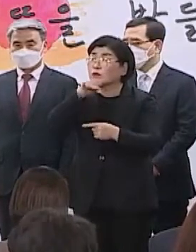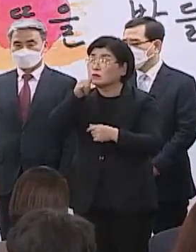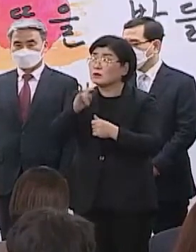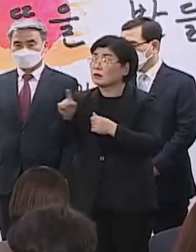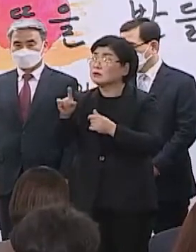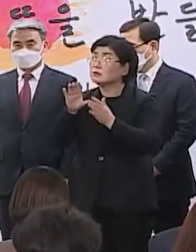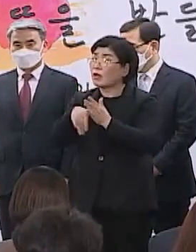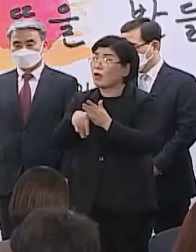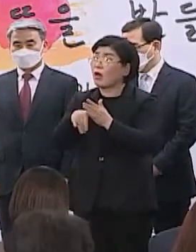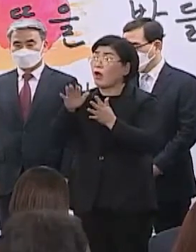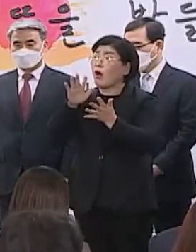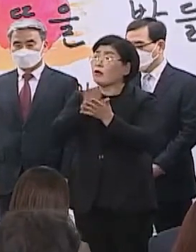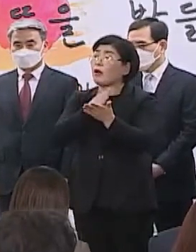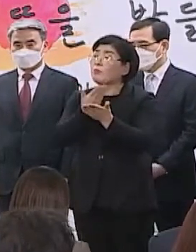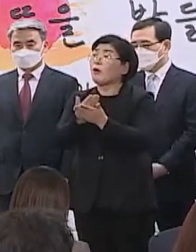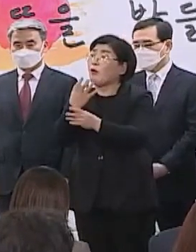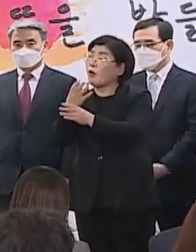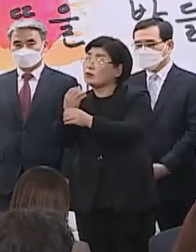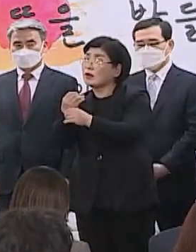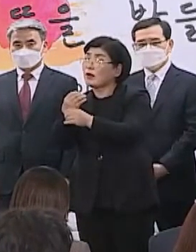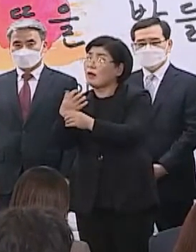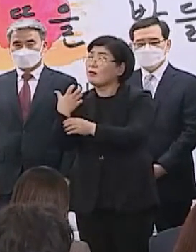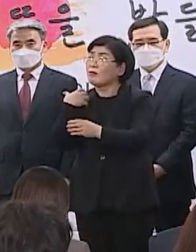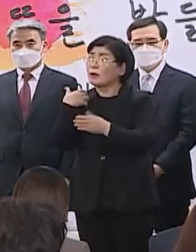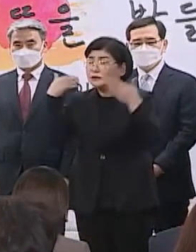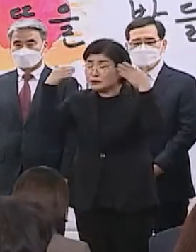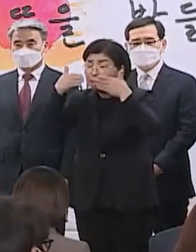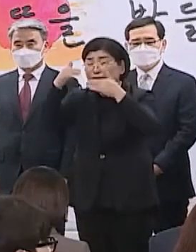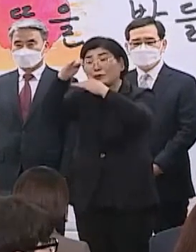거라고 예상하시고 또 어떤 역할에 집중하실 계획이실지요?